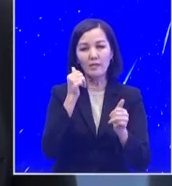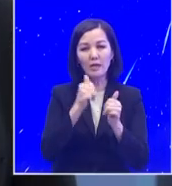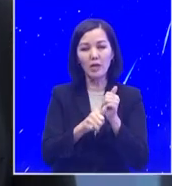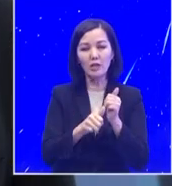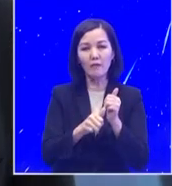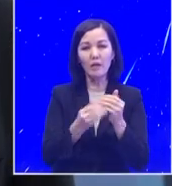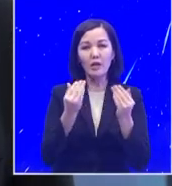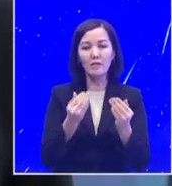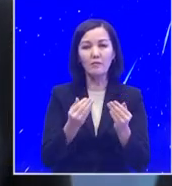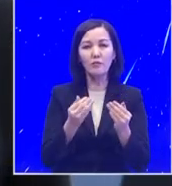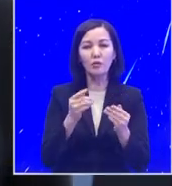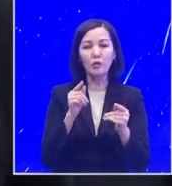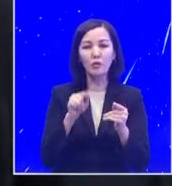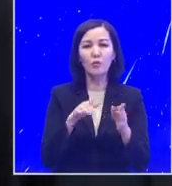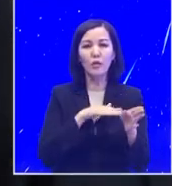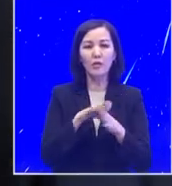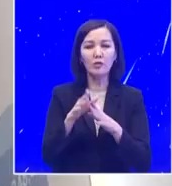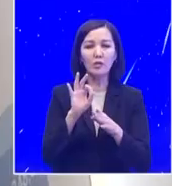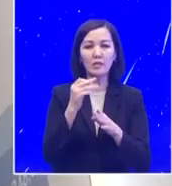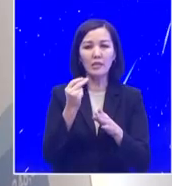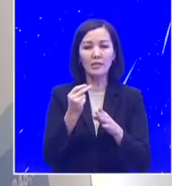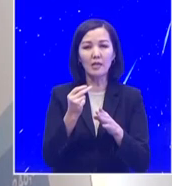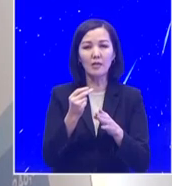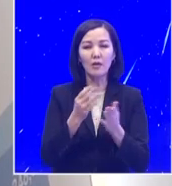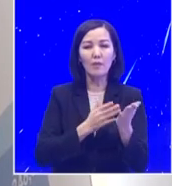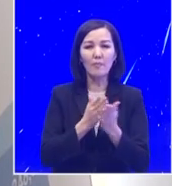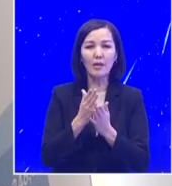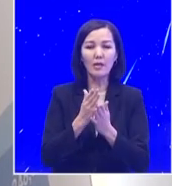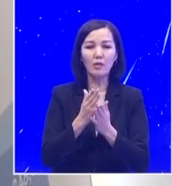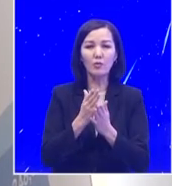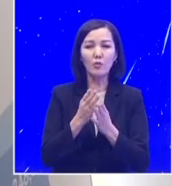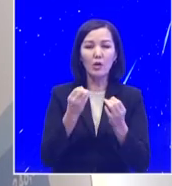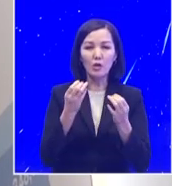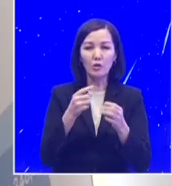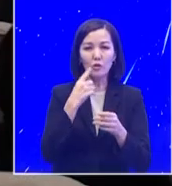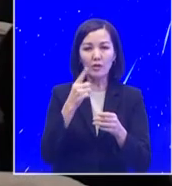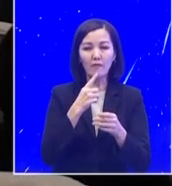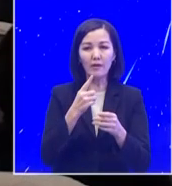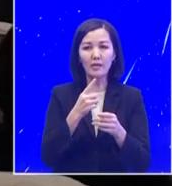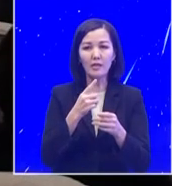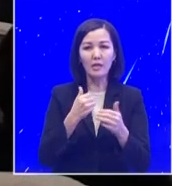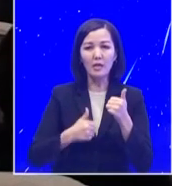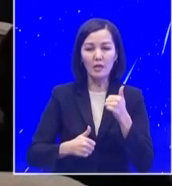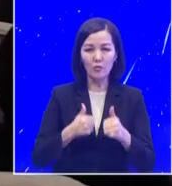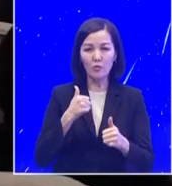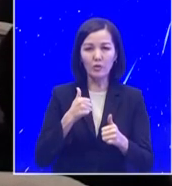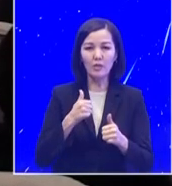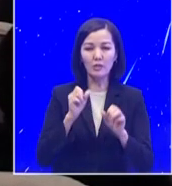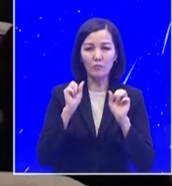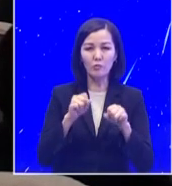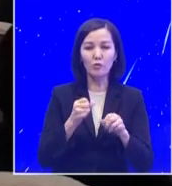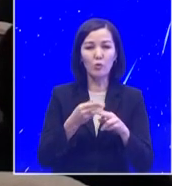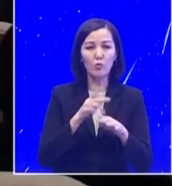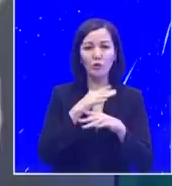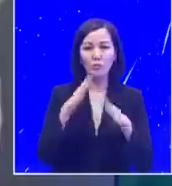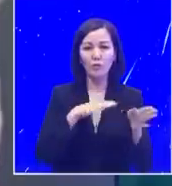кто сегодня на месте реализует социально-экономическую политику. Также излишне говорить о поводах для гордости. Их более чем